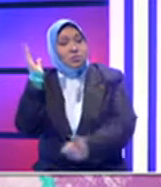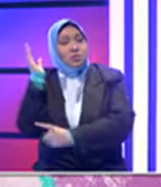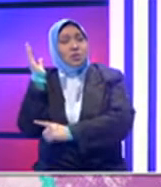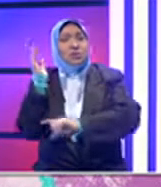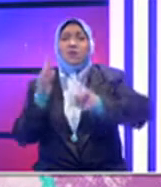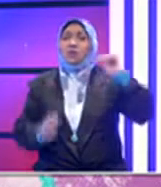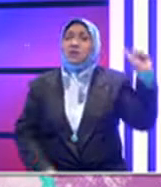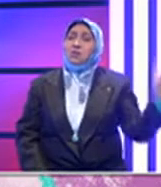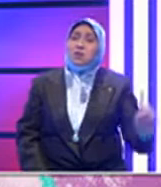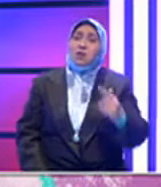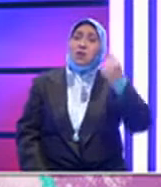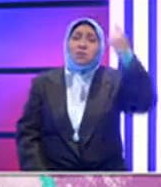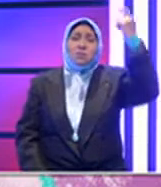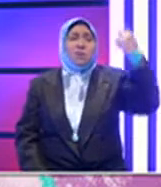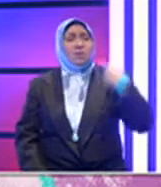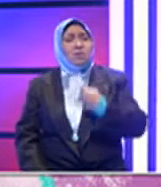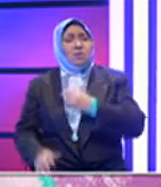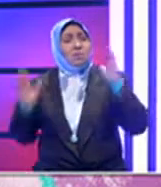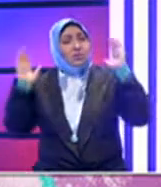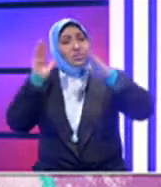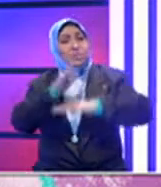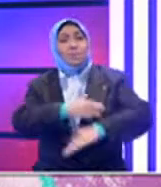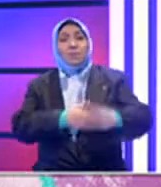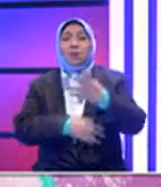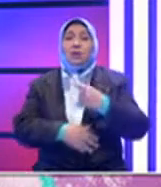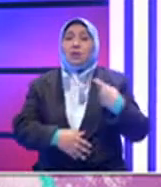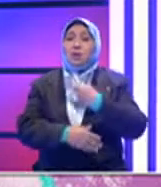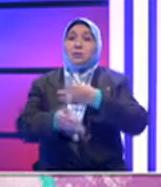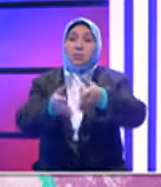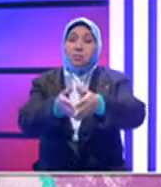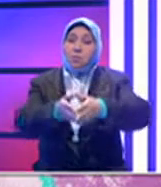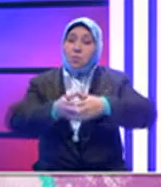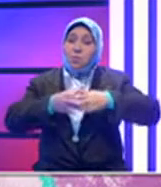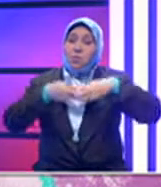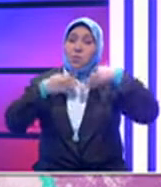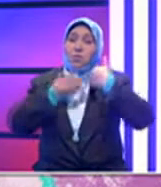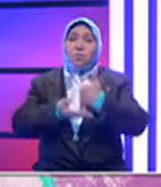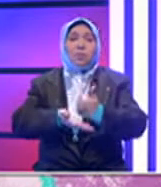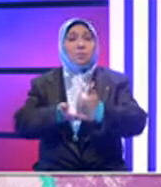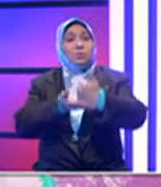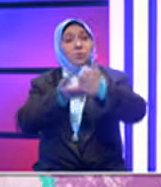iyyaka na'budu wa iyyaka nastain